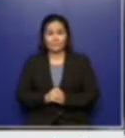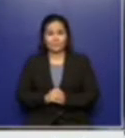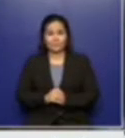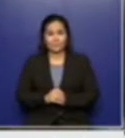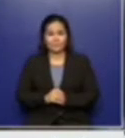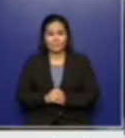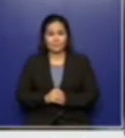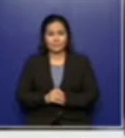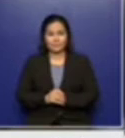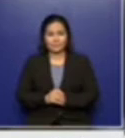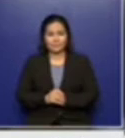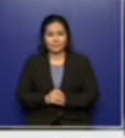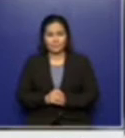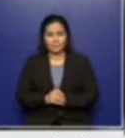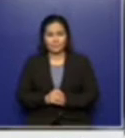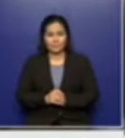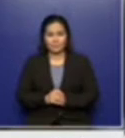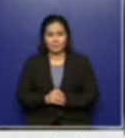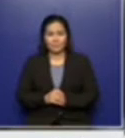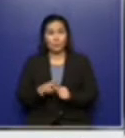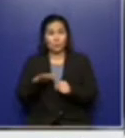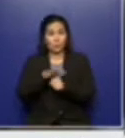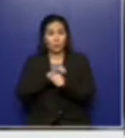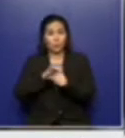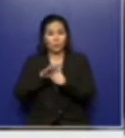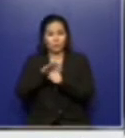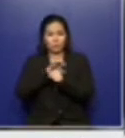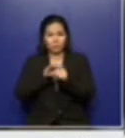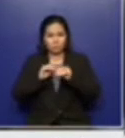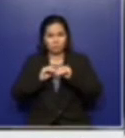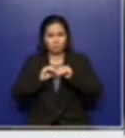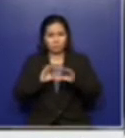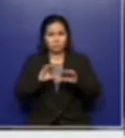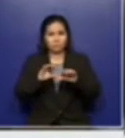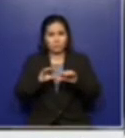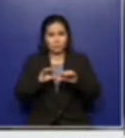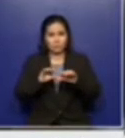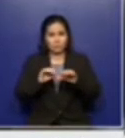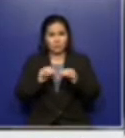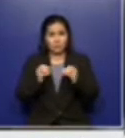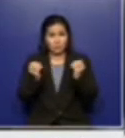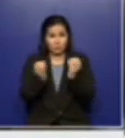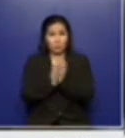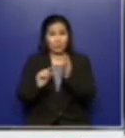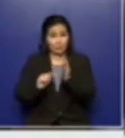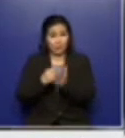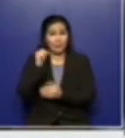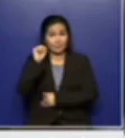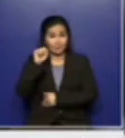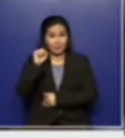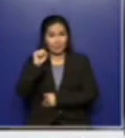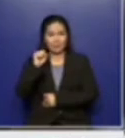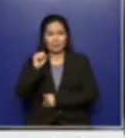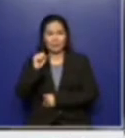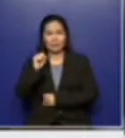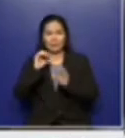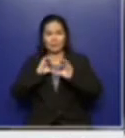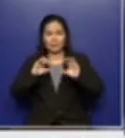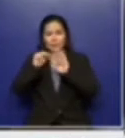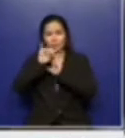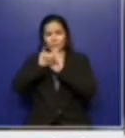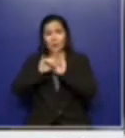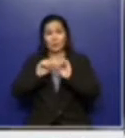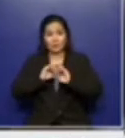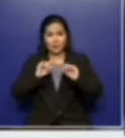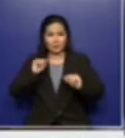และเป็นครั้งแรกครับเนื่องจากระบีโควิด19เนี่ยนะครับเป็นครั้งแรกหรือเปล่าครับที่รัฐบาลมีนโยบายชัดเจนสั่งการให้ทุ